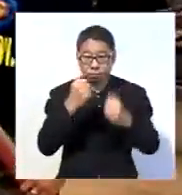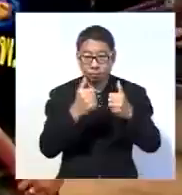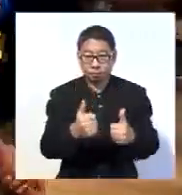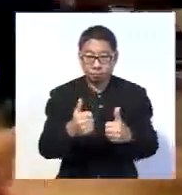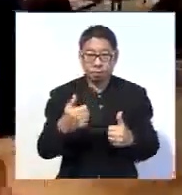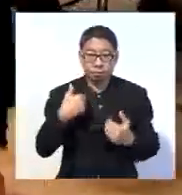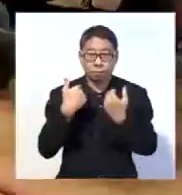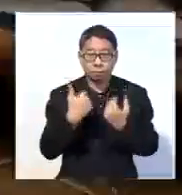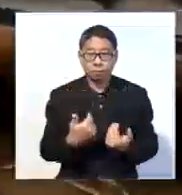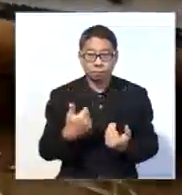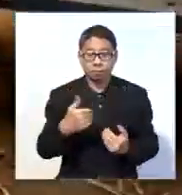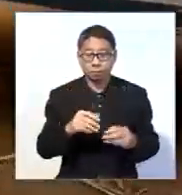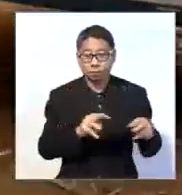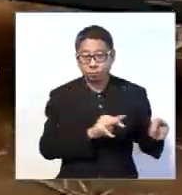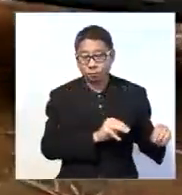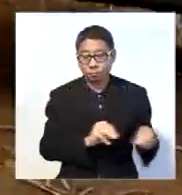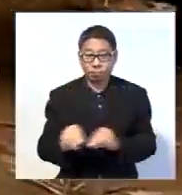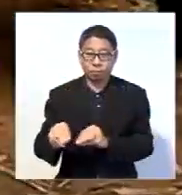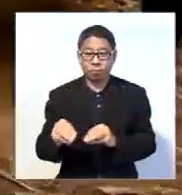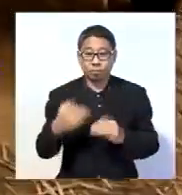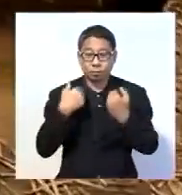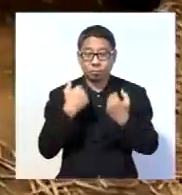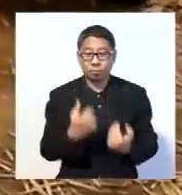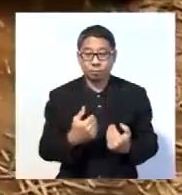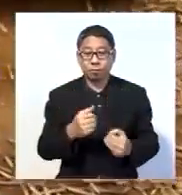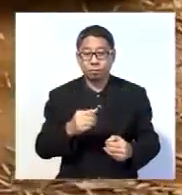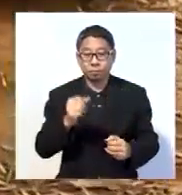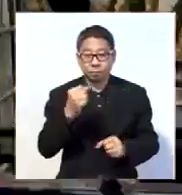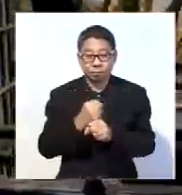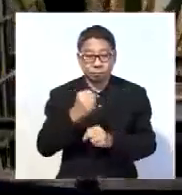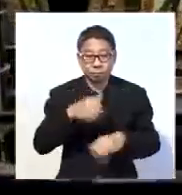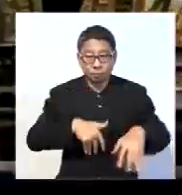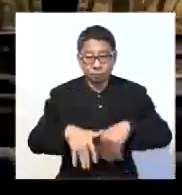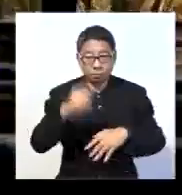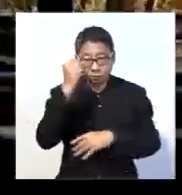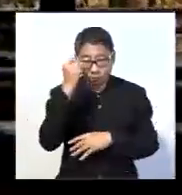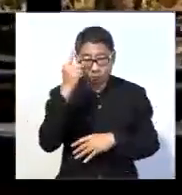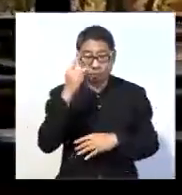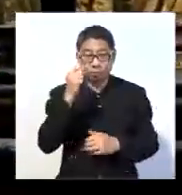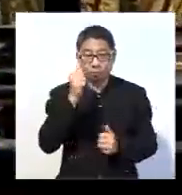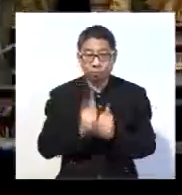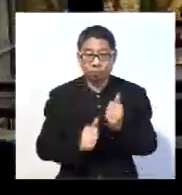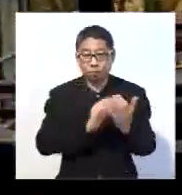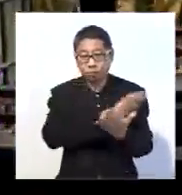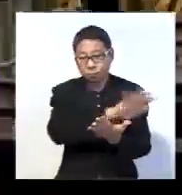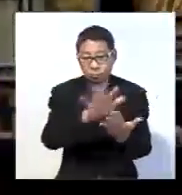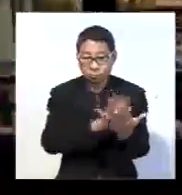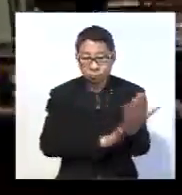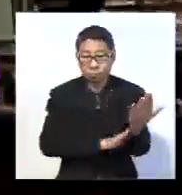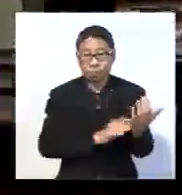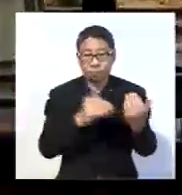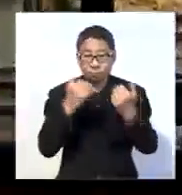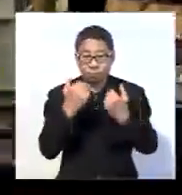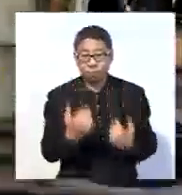ภาพพร้อมทั้งจะต้องมีมาตรการสร้างการรับรู้ความเข้าใจแก่ประชาชนและผู้ใช้น้ำทุกภาคส่วน